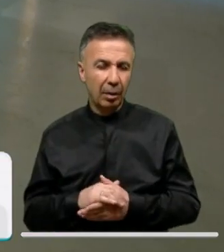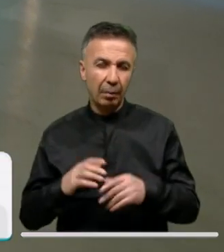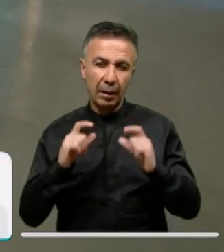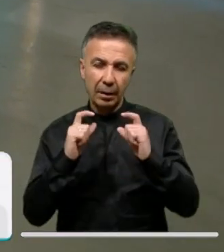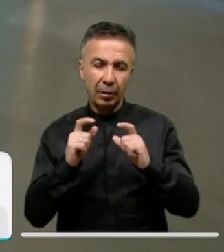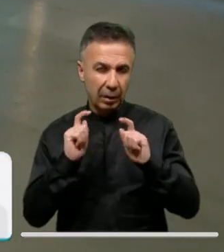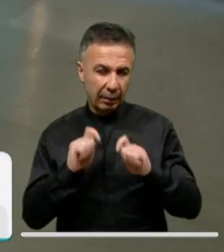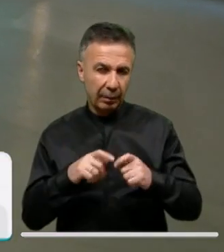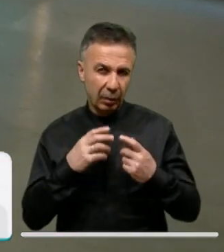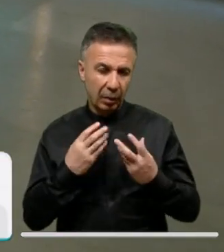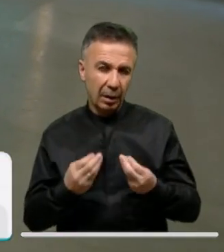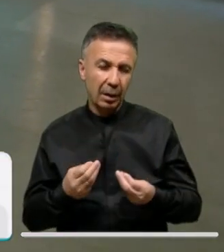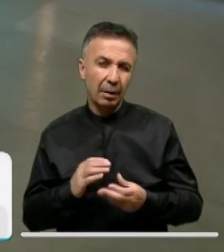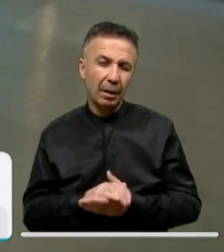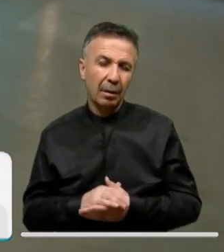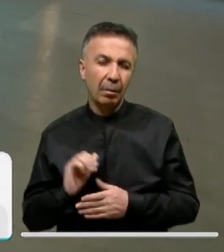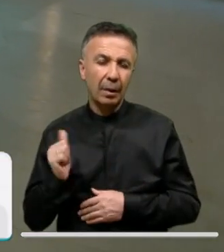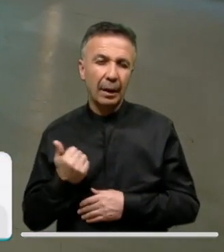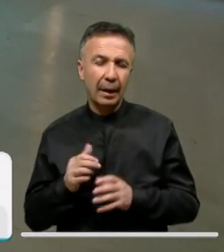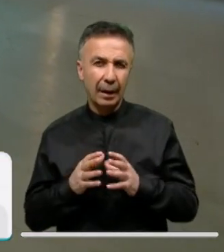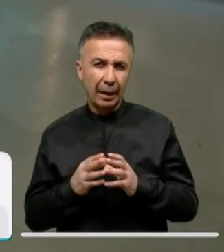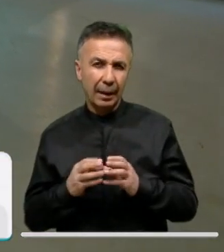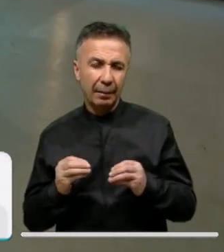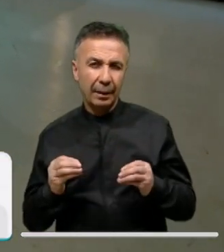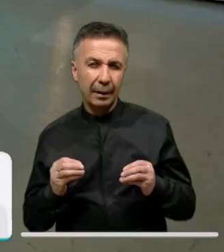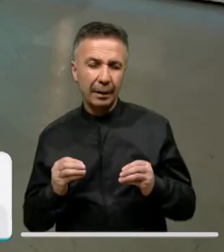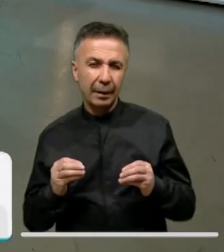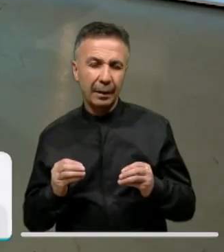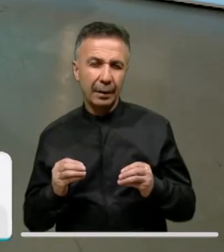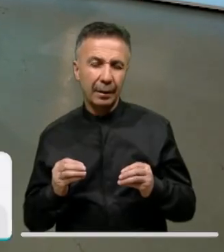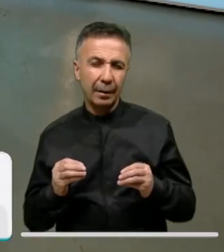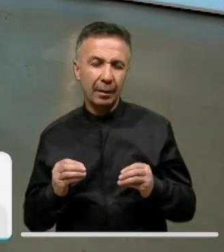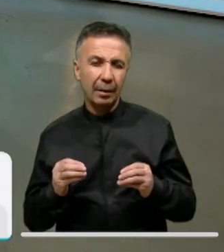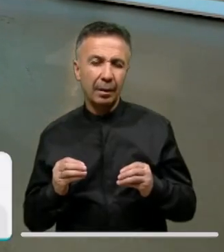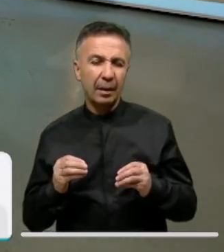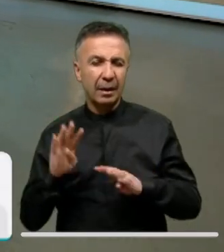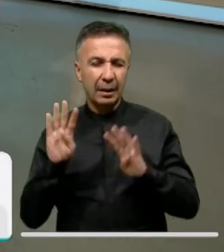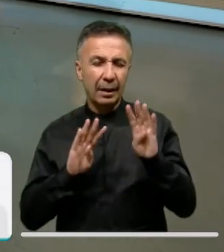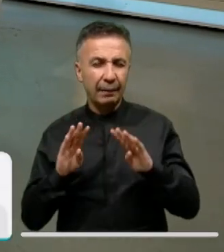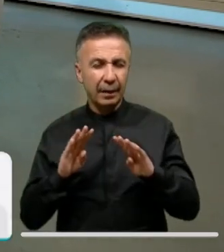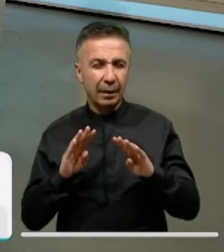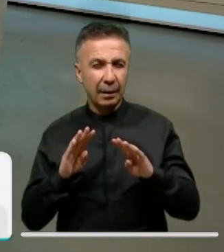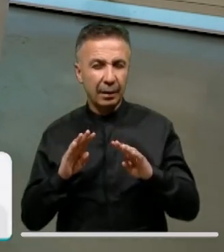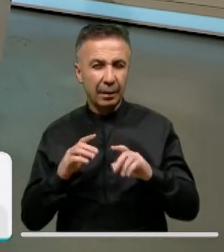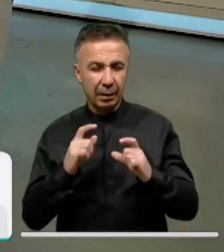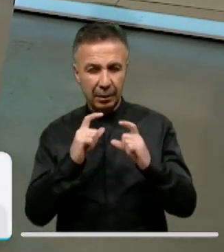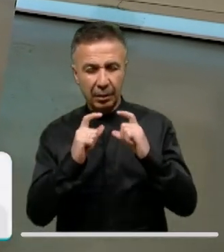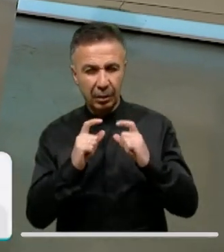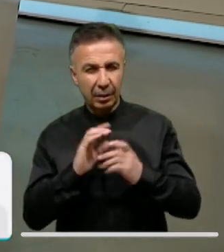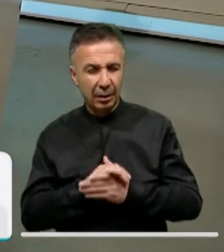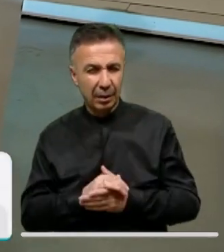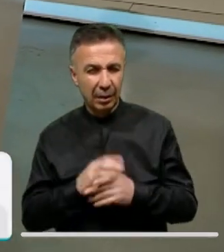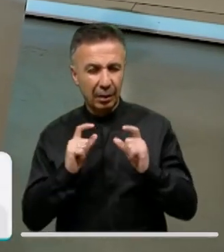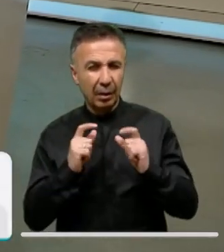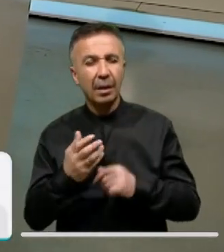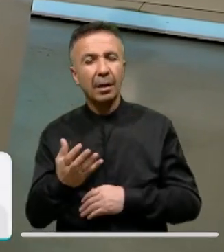yaptırmış olsanız bile bu değer kaybını, ki zorunlu trafik sigortasından söz ediyorum, bu değer kaybını